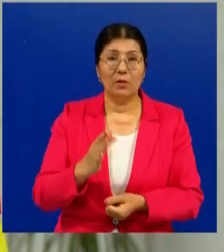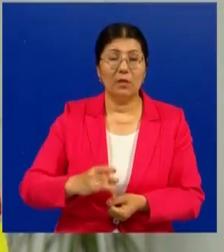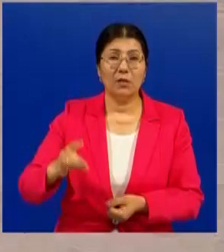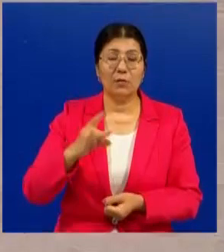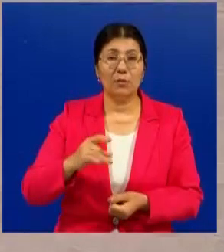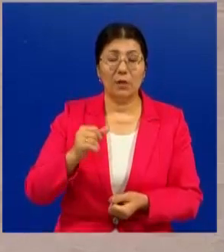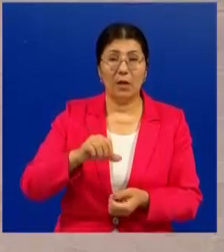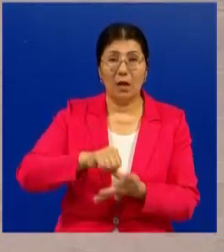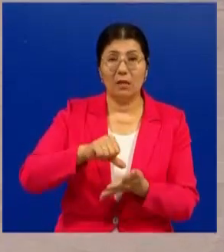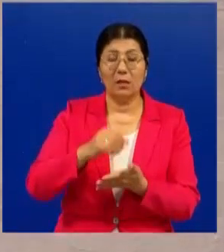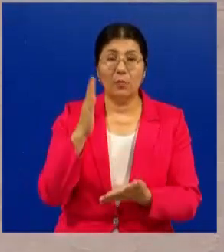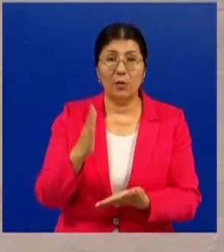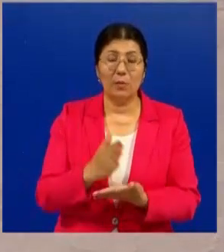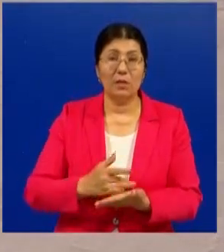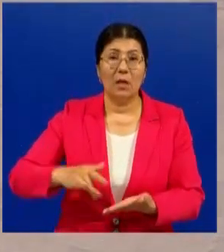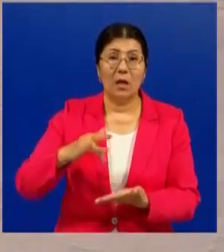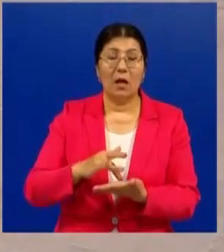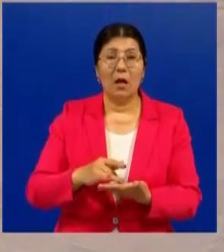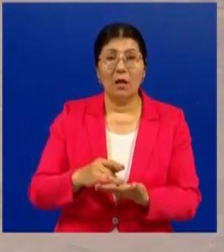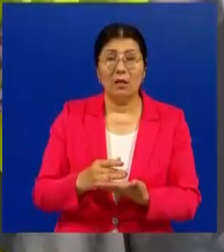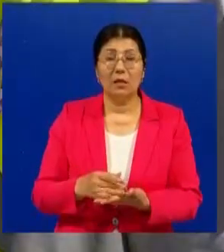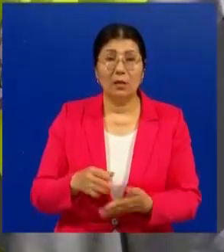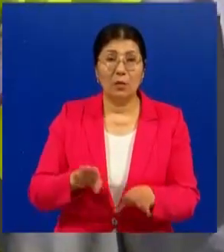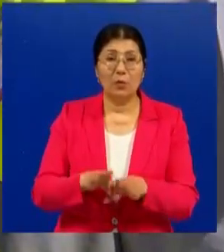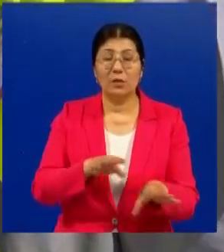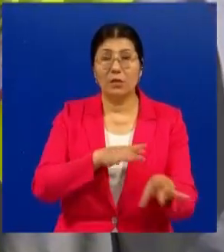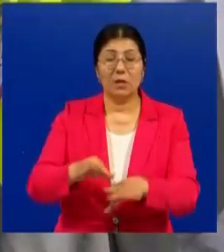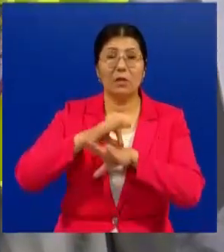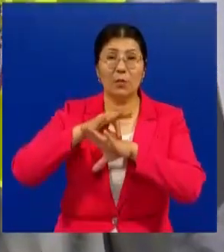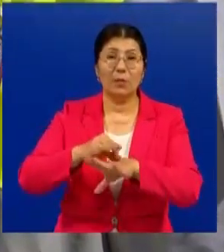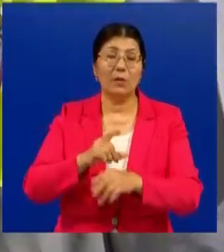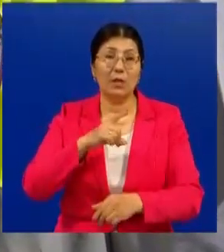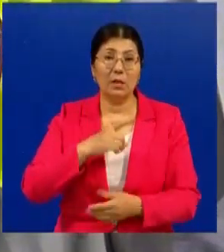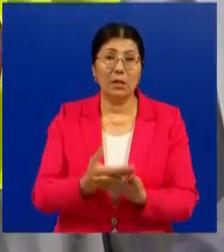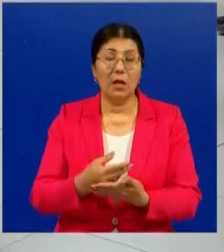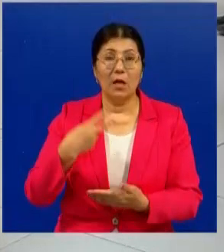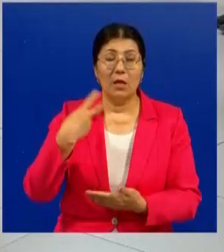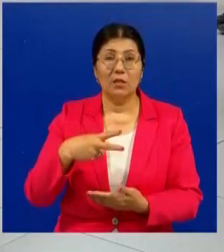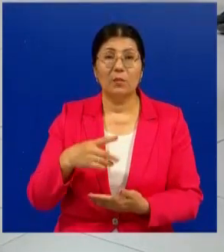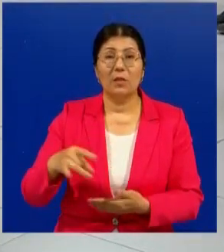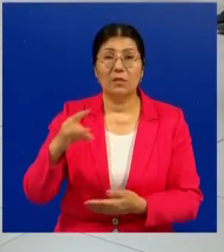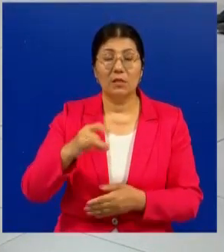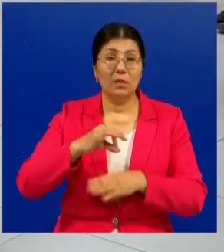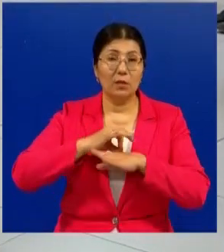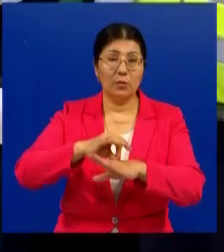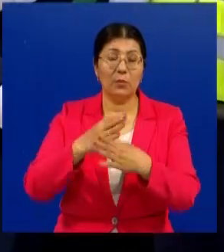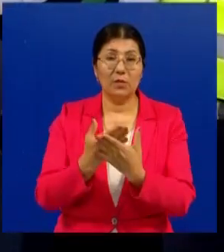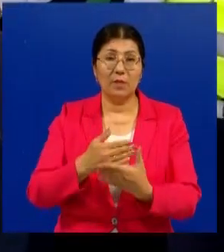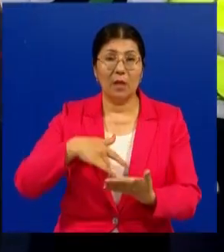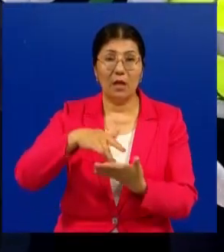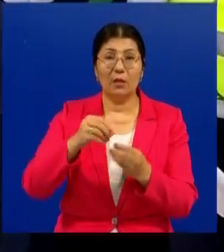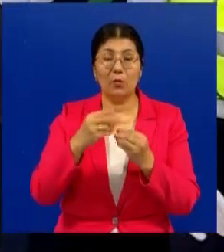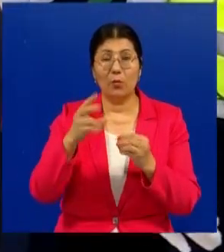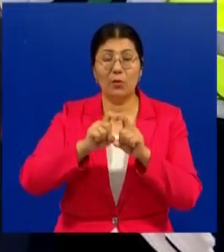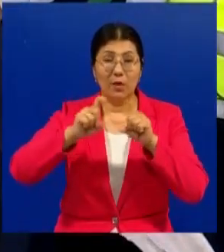барамыз. Қала оқушылары арасында да мұндай сайыс өтті. Биыл жас инспекторлар съезі 20-ші рет ұйымдастырылып отыр. Оған қаладағы